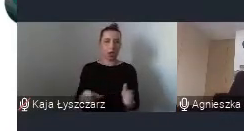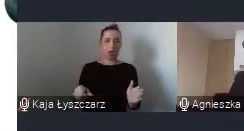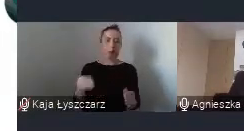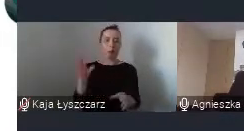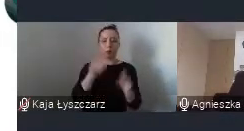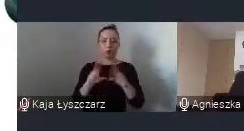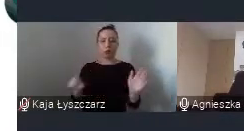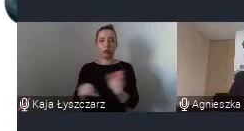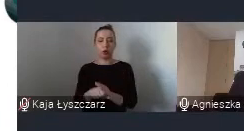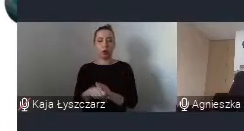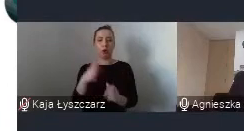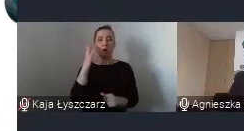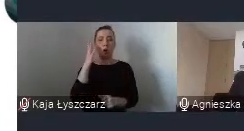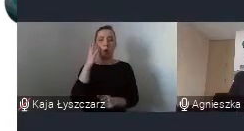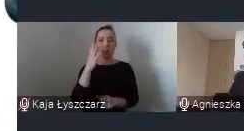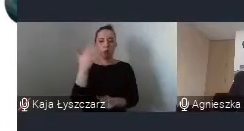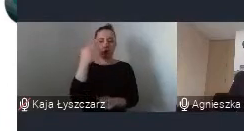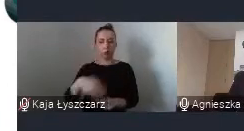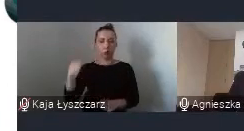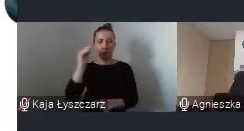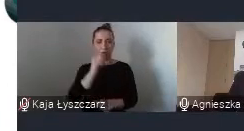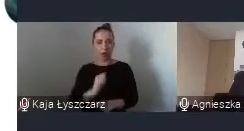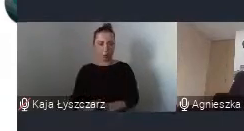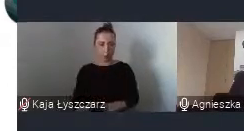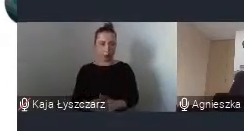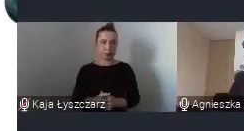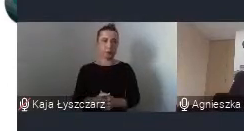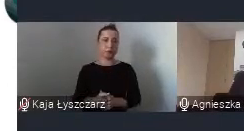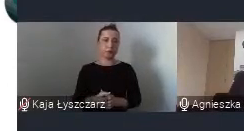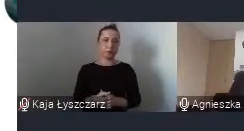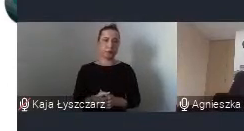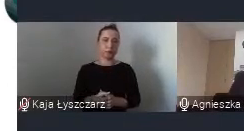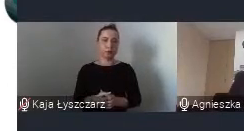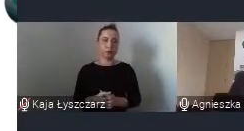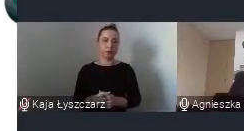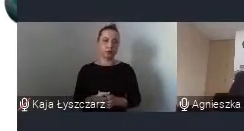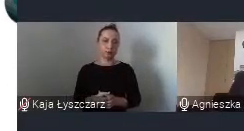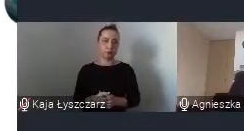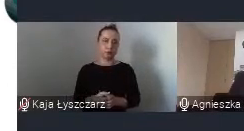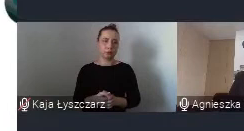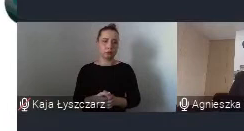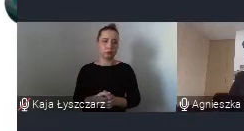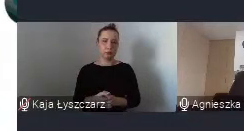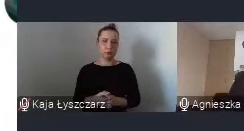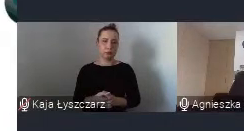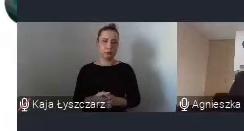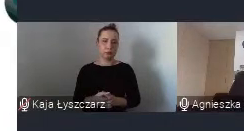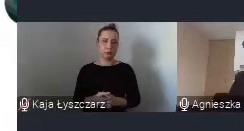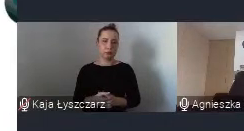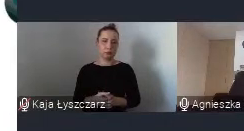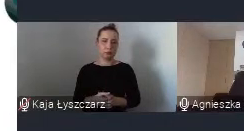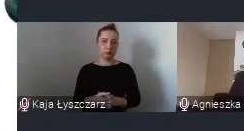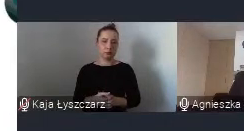milionów euro, to 5 milionów też się to pojawiało w prezentacjach moich kolegów, więc to jest taki dosyć powracający